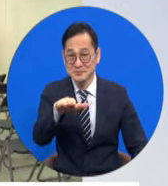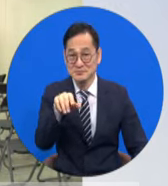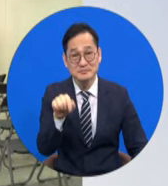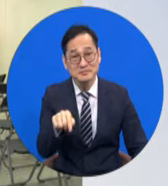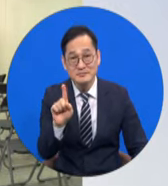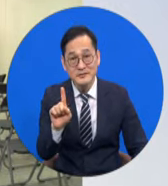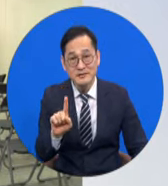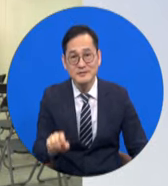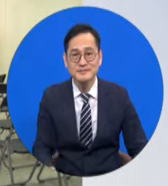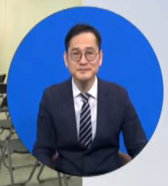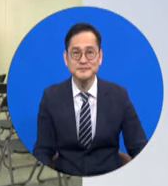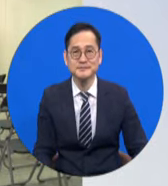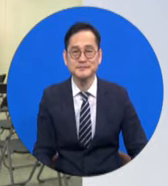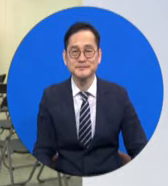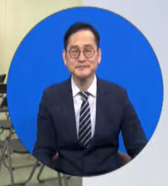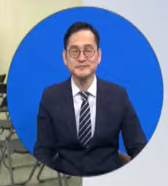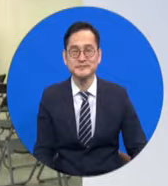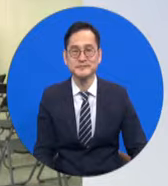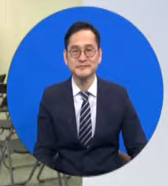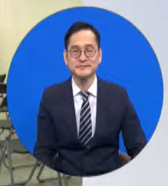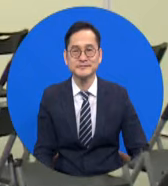어떻습니까?